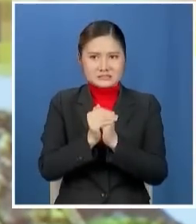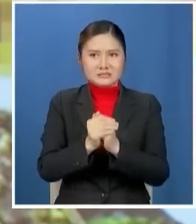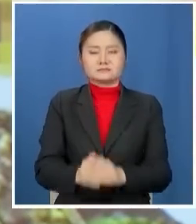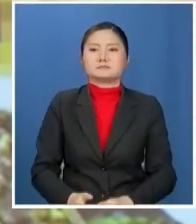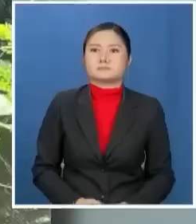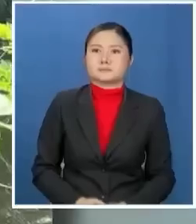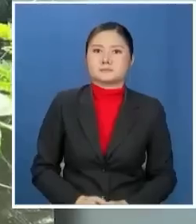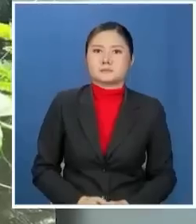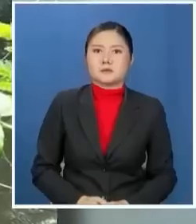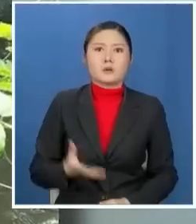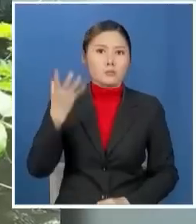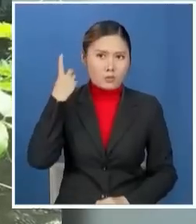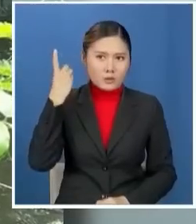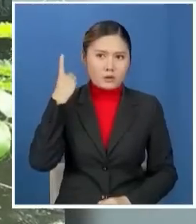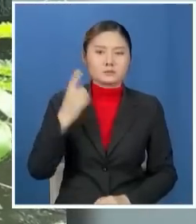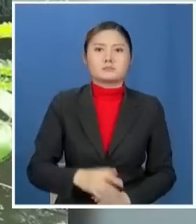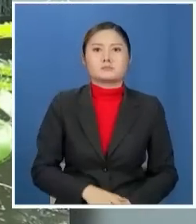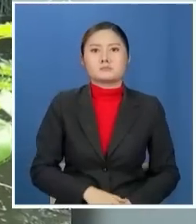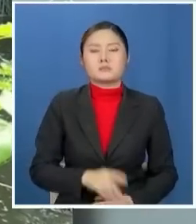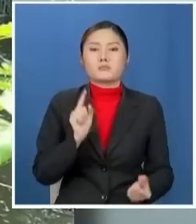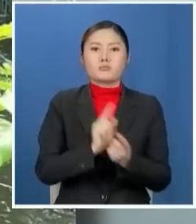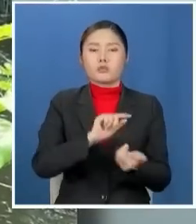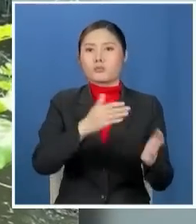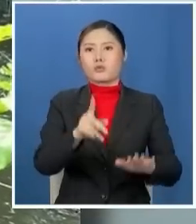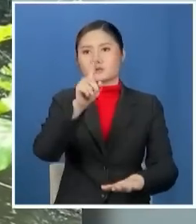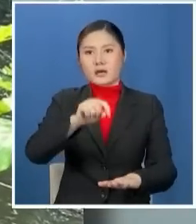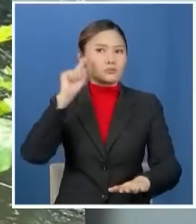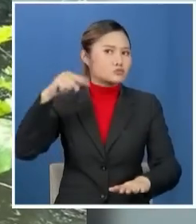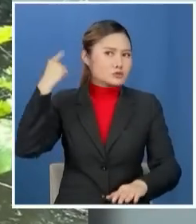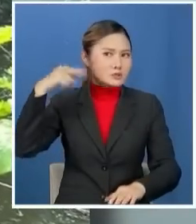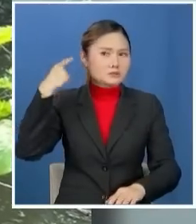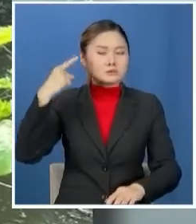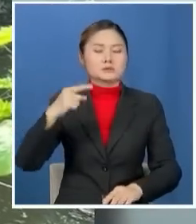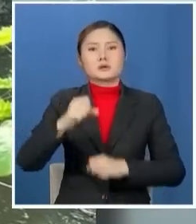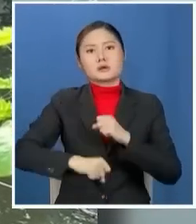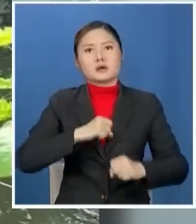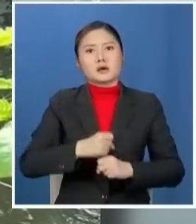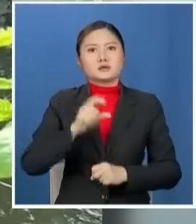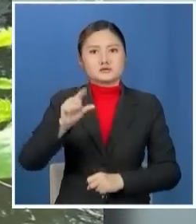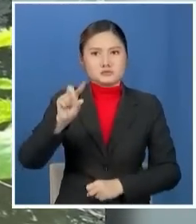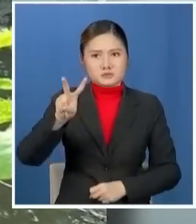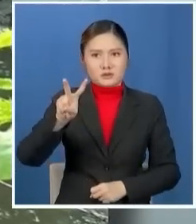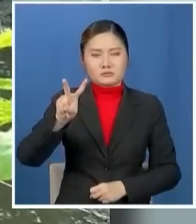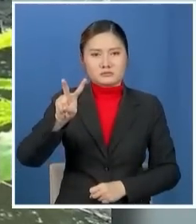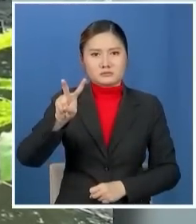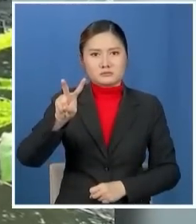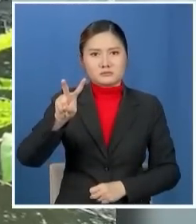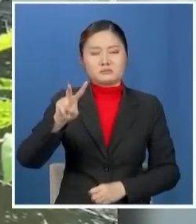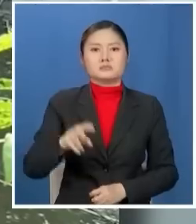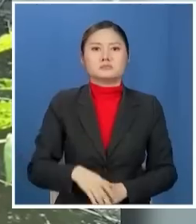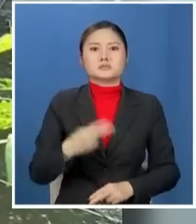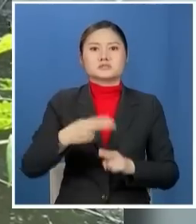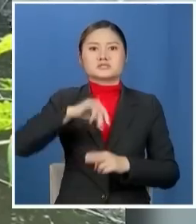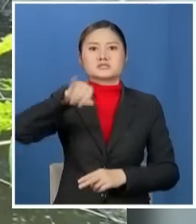านี้ด้วยครับท่านผู้ชมคือเมื่อวานนี้นะครับมีการไปพบศพหญิงสาวนะครับวัยเพียงแค่22ปีก็คือ